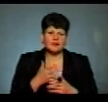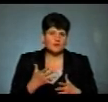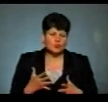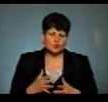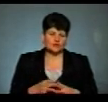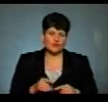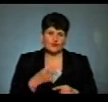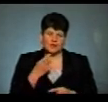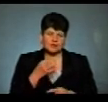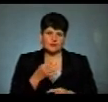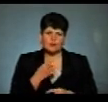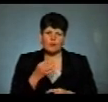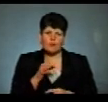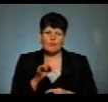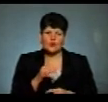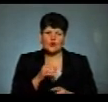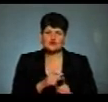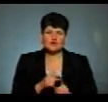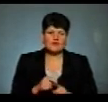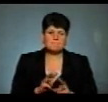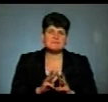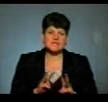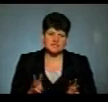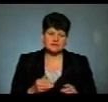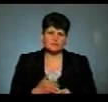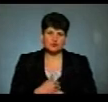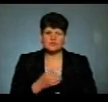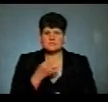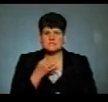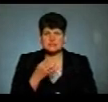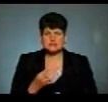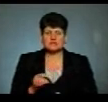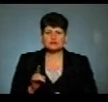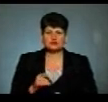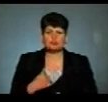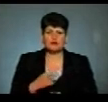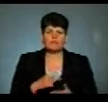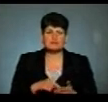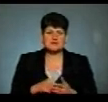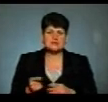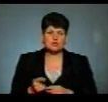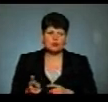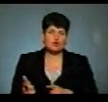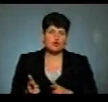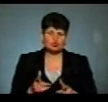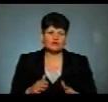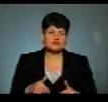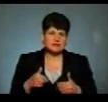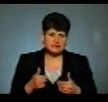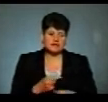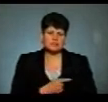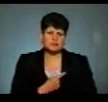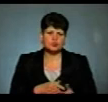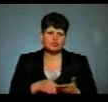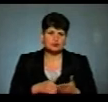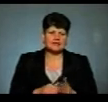міністра, особливо це висловлювання, але я хочу вам сказати, що ми в місті Тернополі готові надати медичну